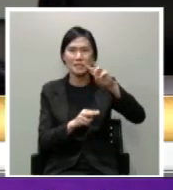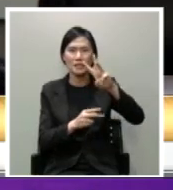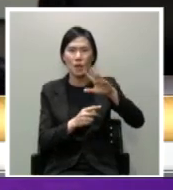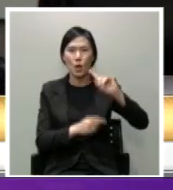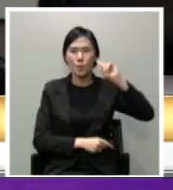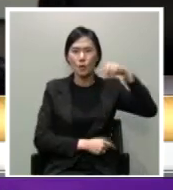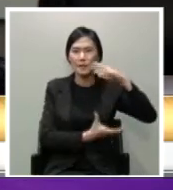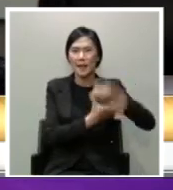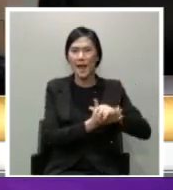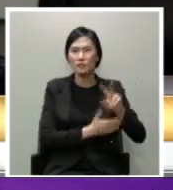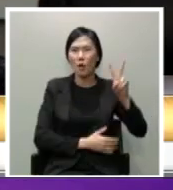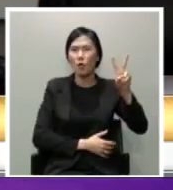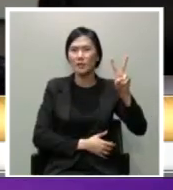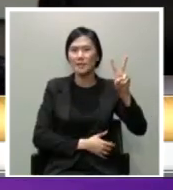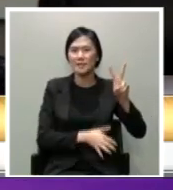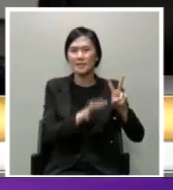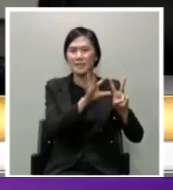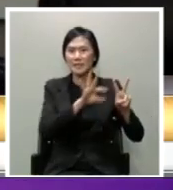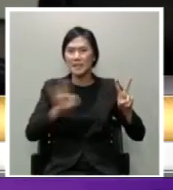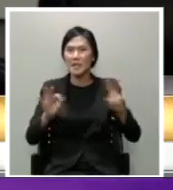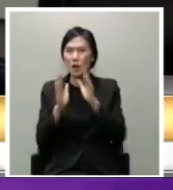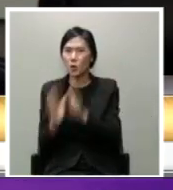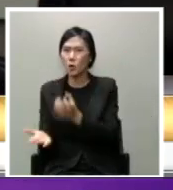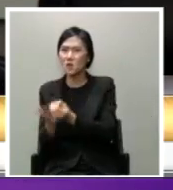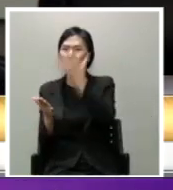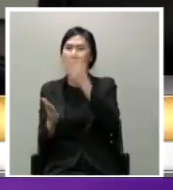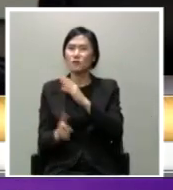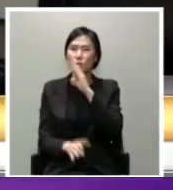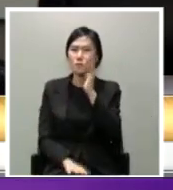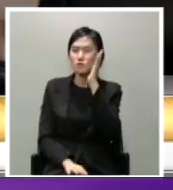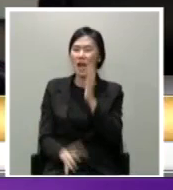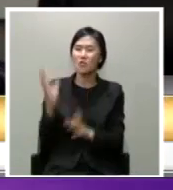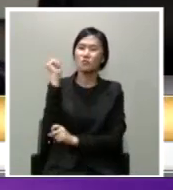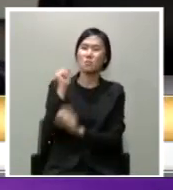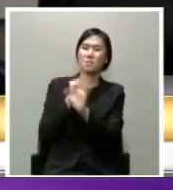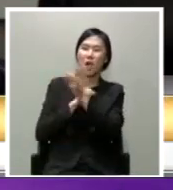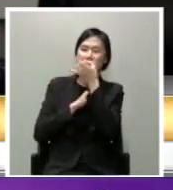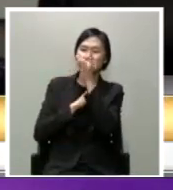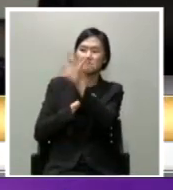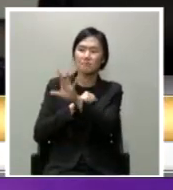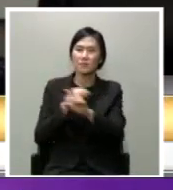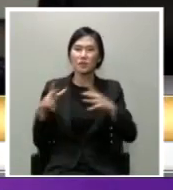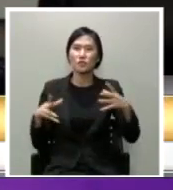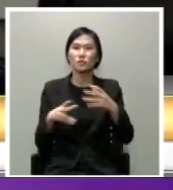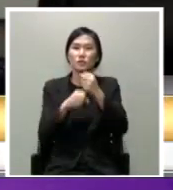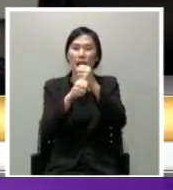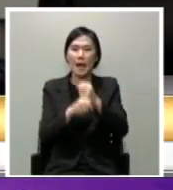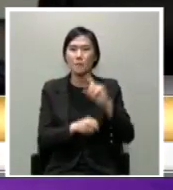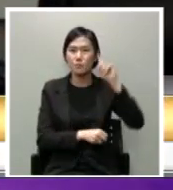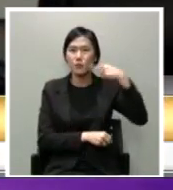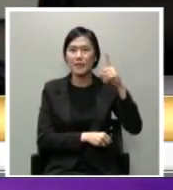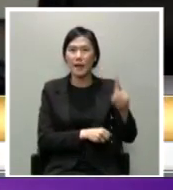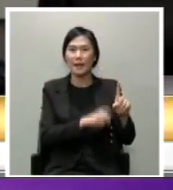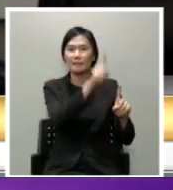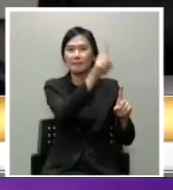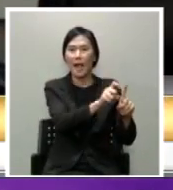งสองใจที่เลือกคนรวยไม่เลือกคนจนนะครับแล้วสุดท้ายวันทองถูกฆ่าตายจำได้ไหมครับ